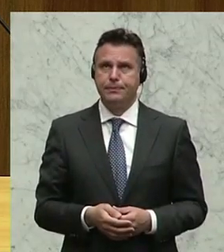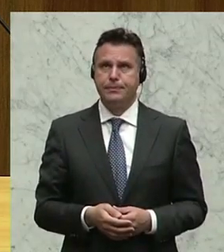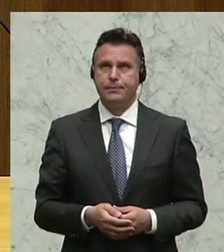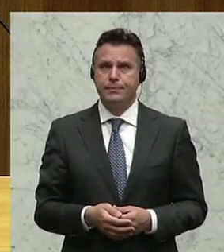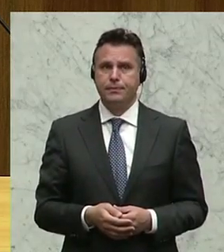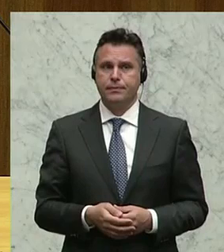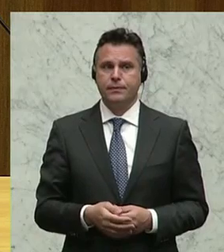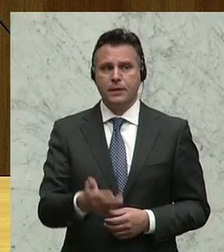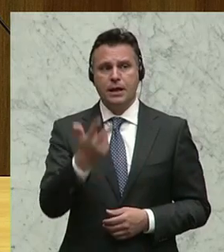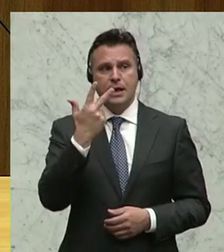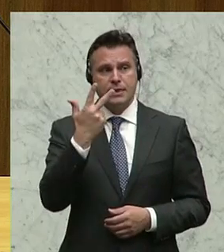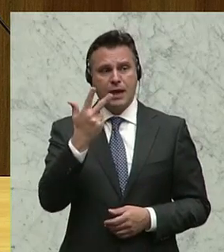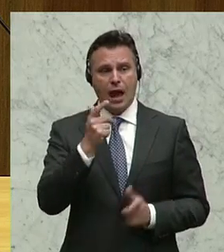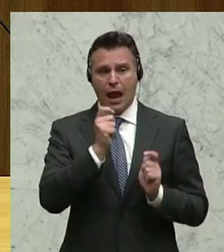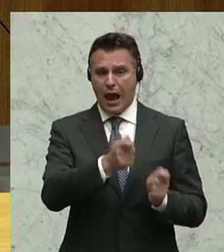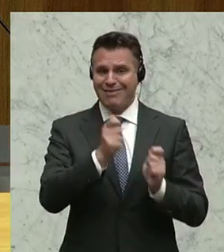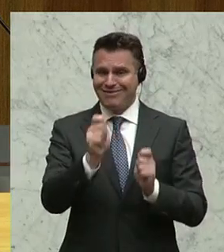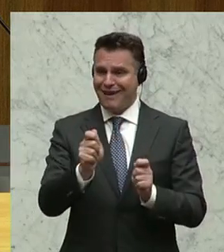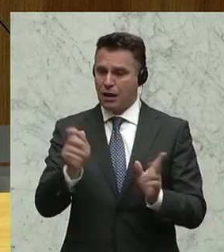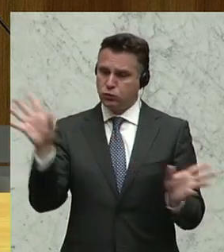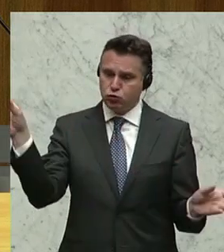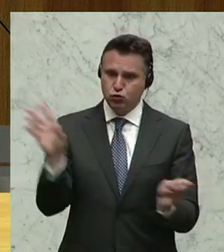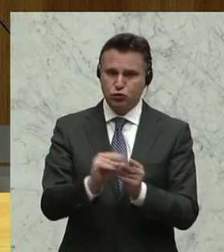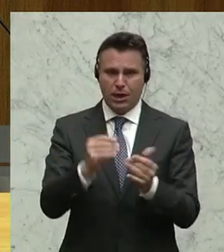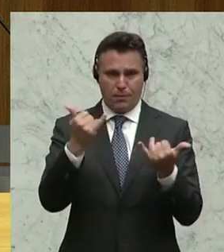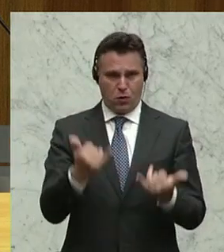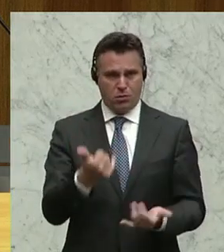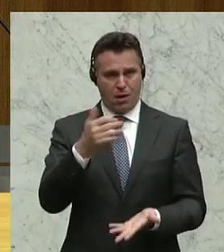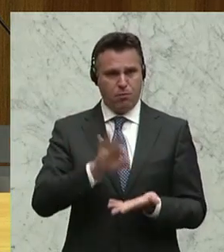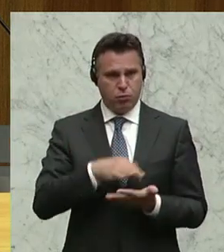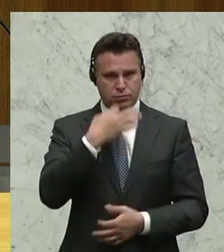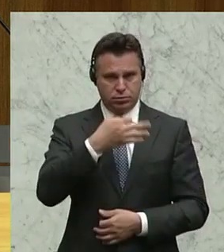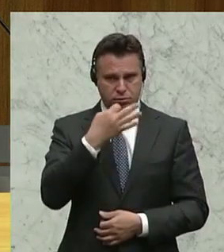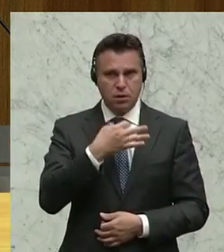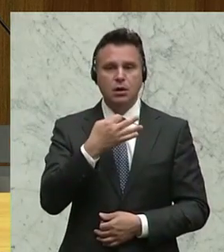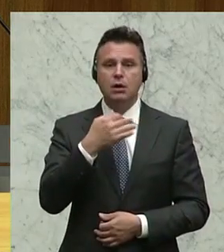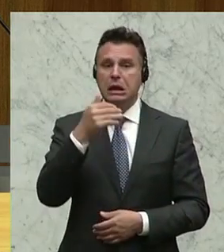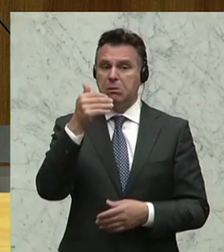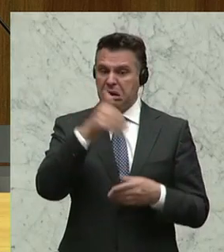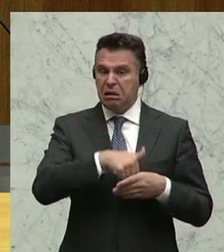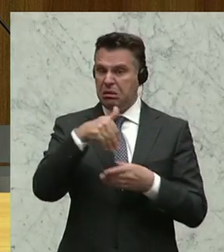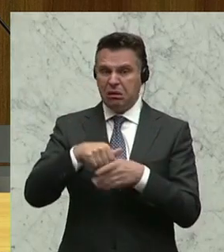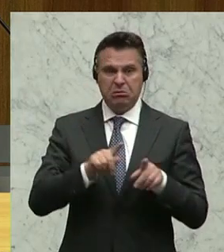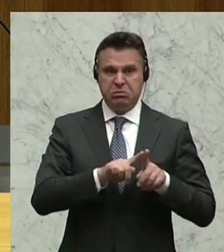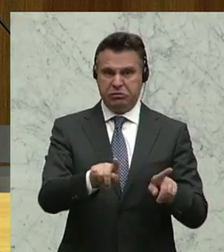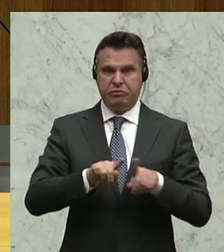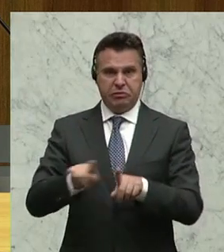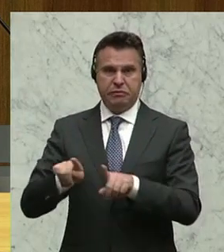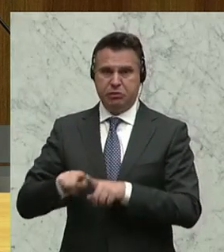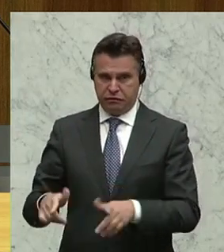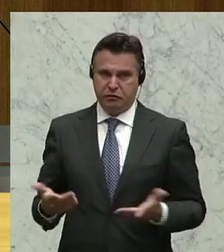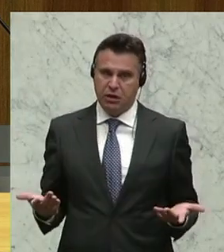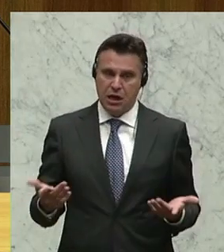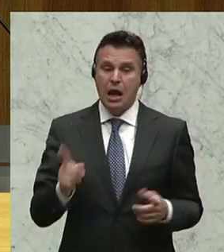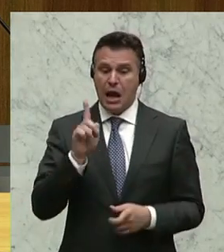Diese drei Anträge, die heute in diesem einen Tagesordnungspunkt zusammengefasst sind, haben eigentlich inhaltlich relativ wenig miteinander zu tun,